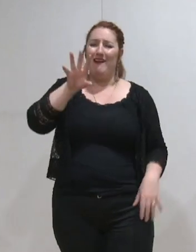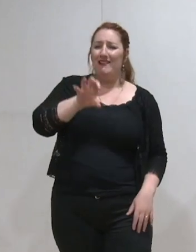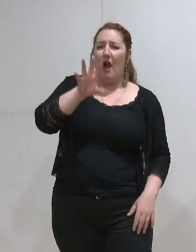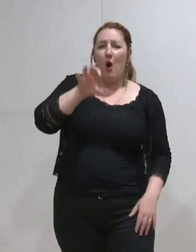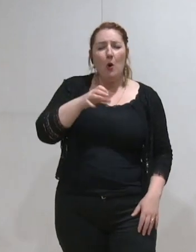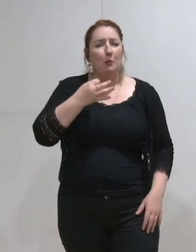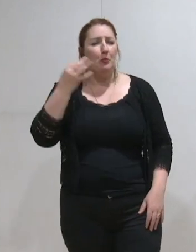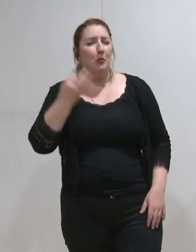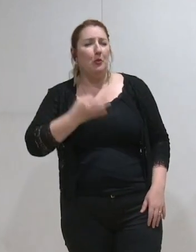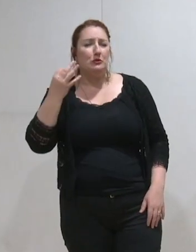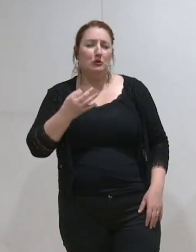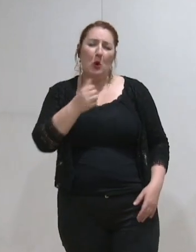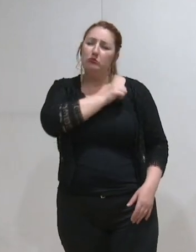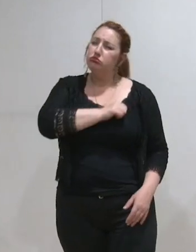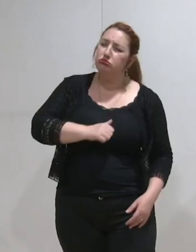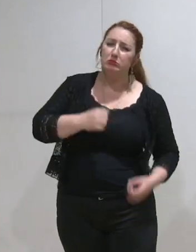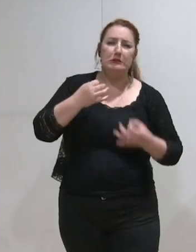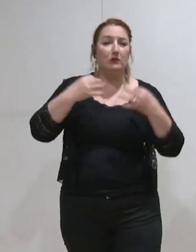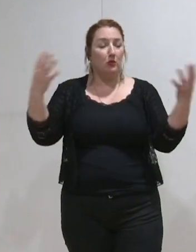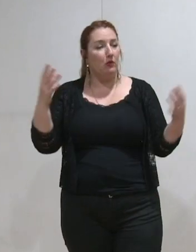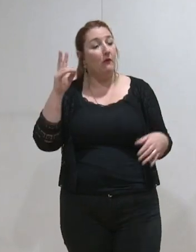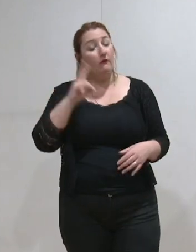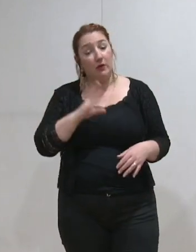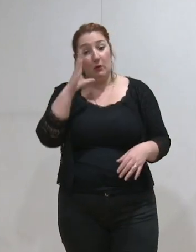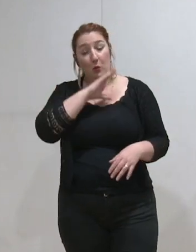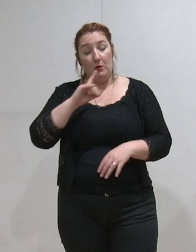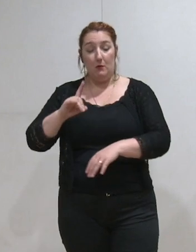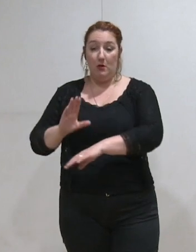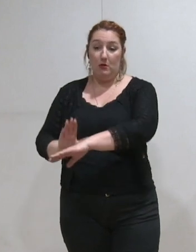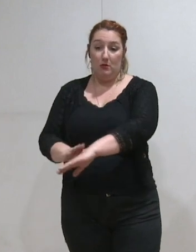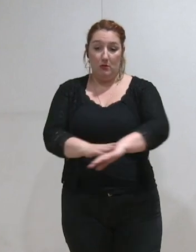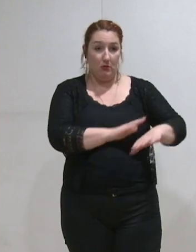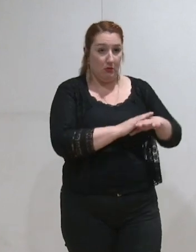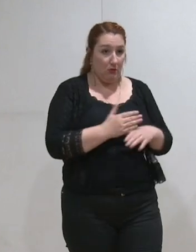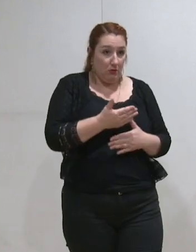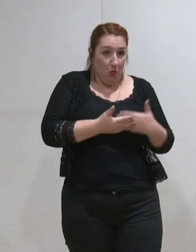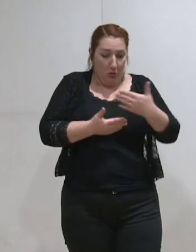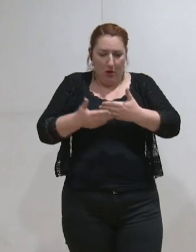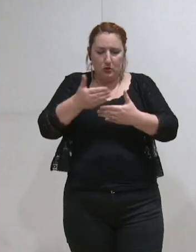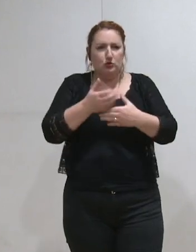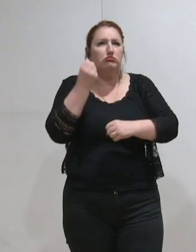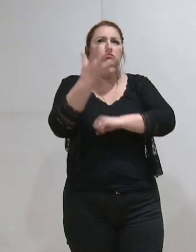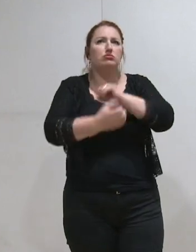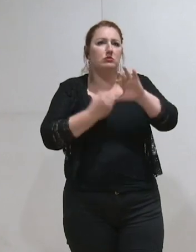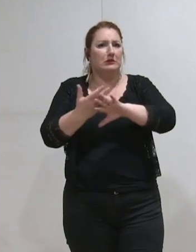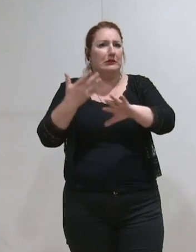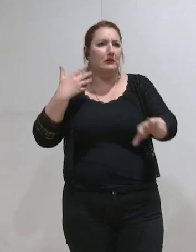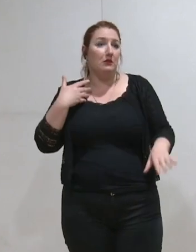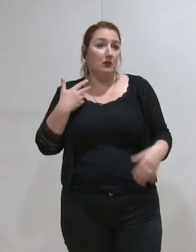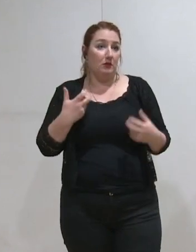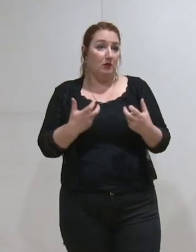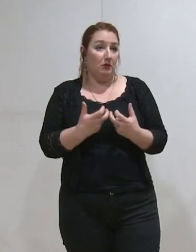je voudrais rappeler une opération qui a été faite il y a un certain nombre d'années qui est notamment